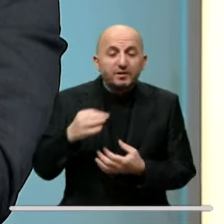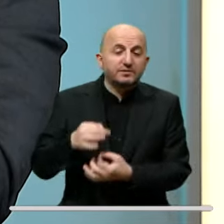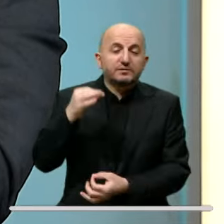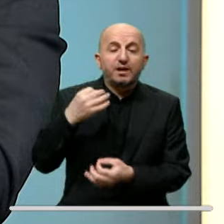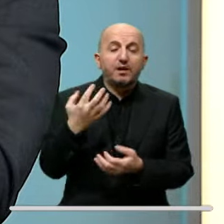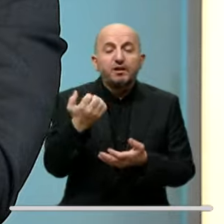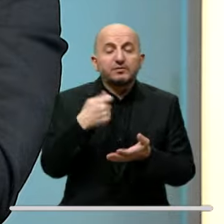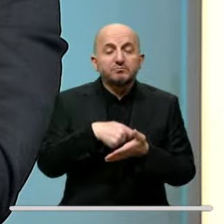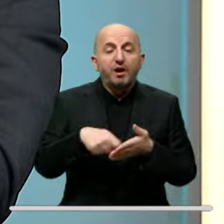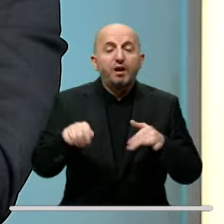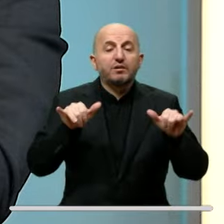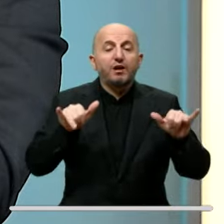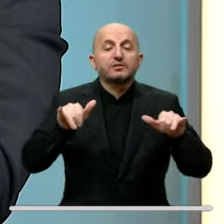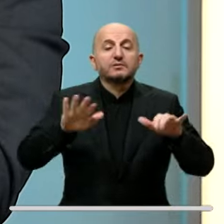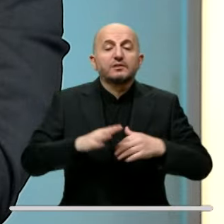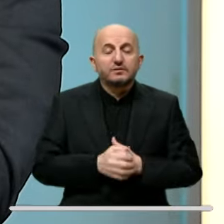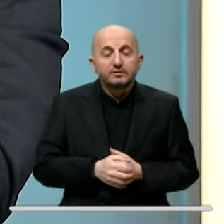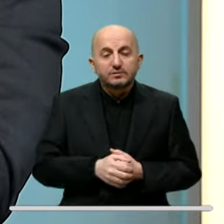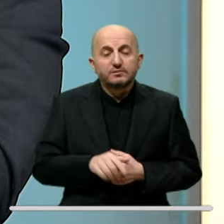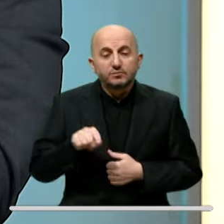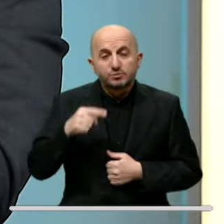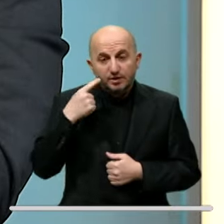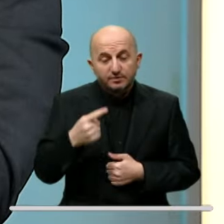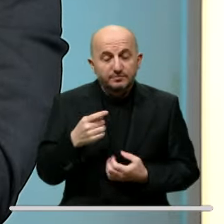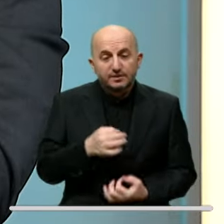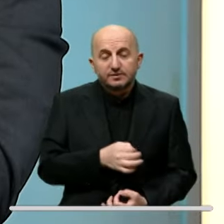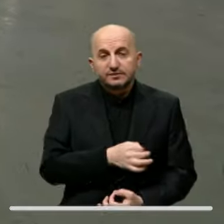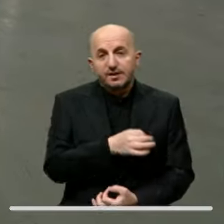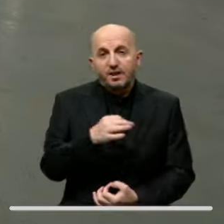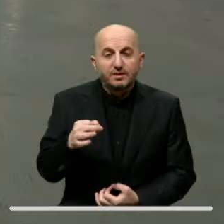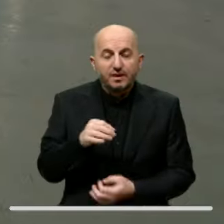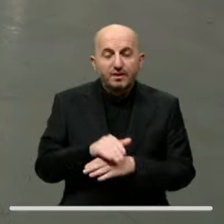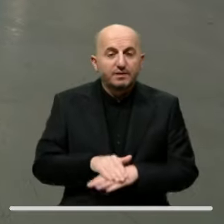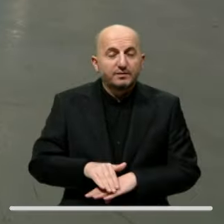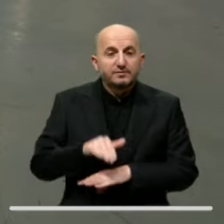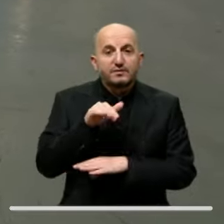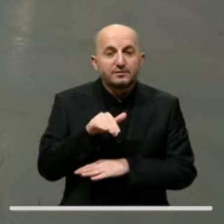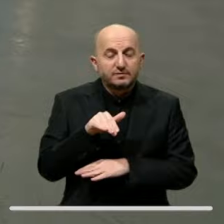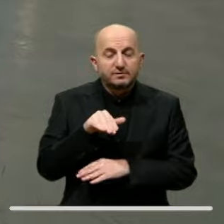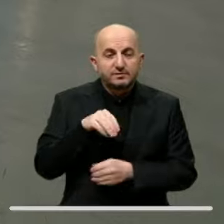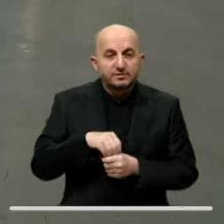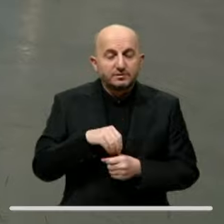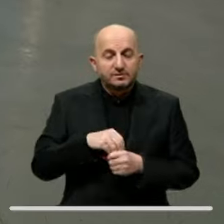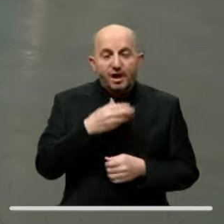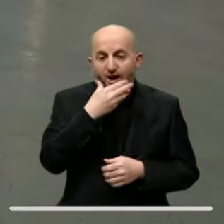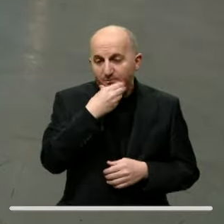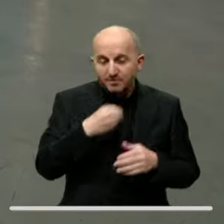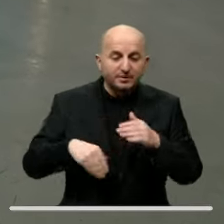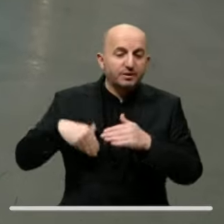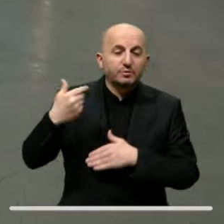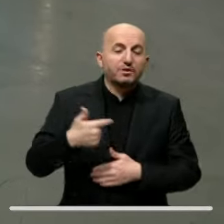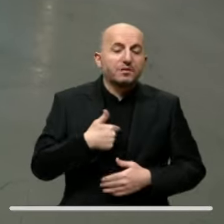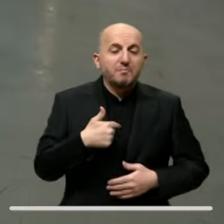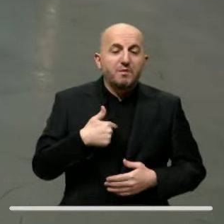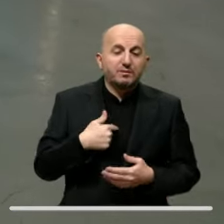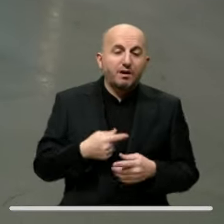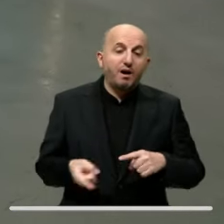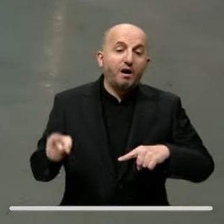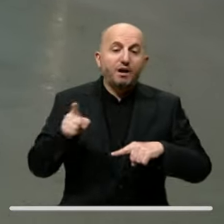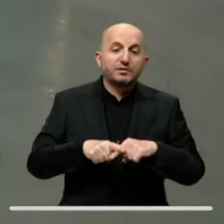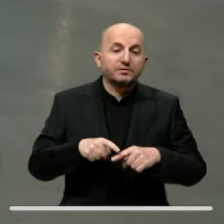aldığı maaş aynı değildir. Bu bakımdan insanlar hayatlarında emeklilikten sonra bana bir yan gelir olsun